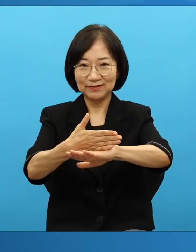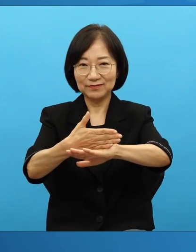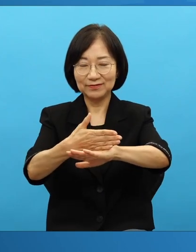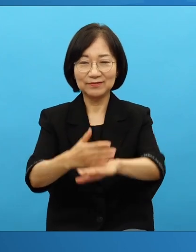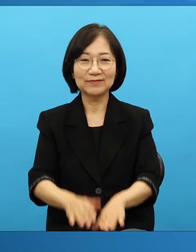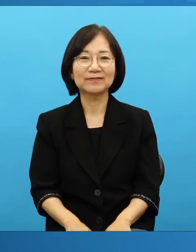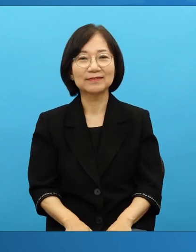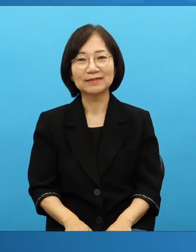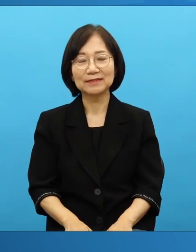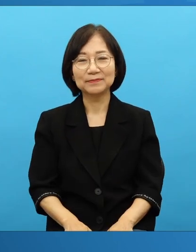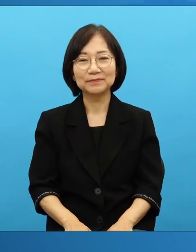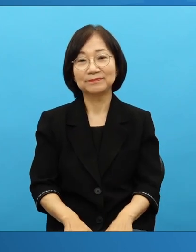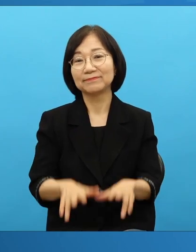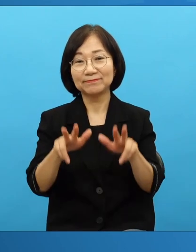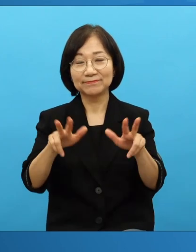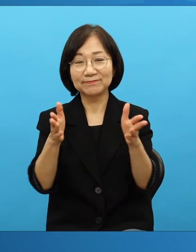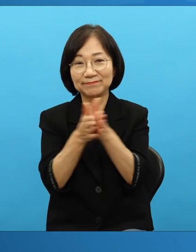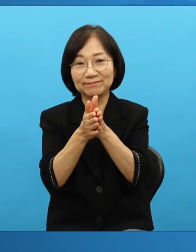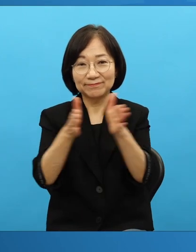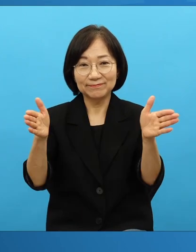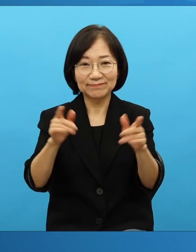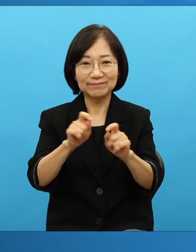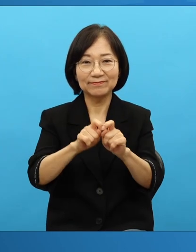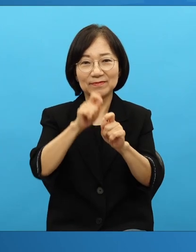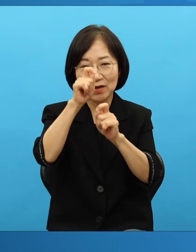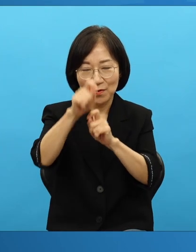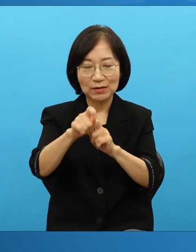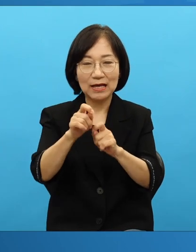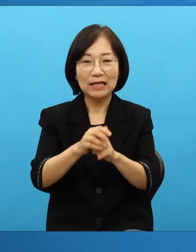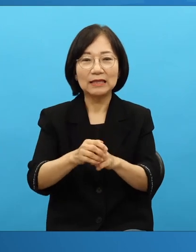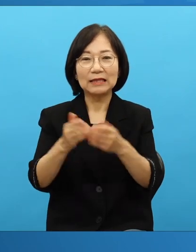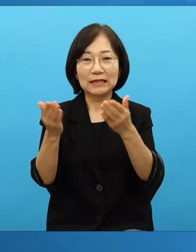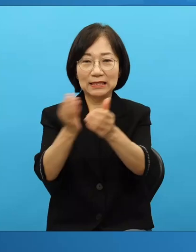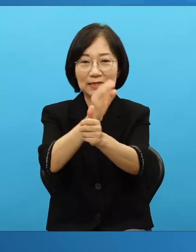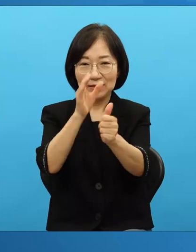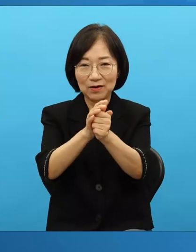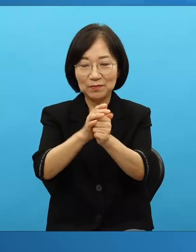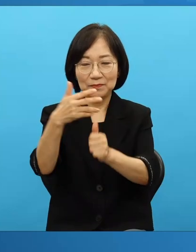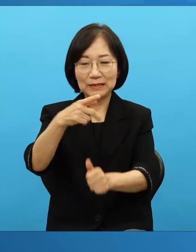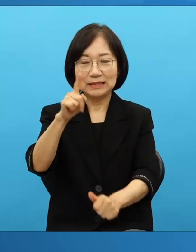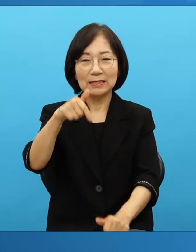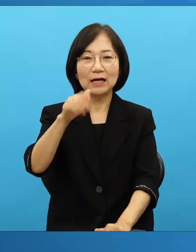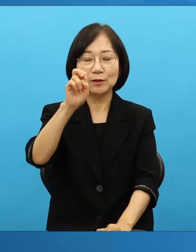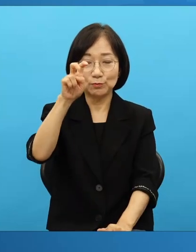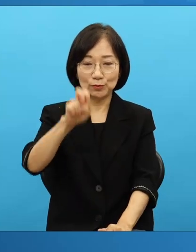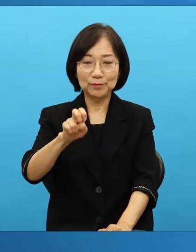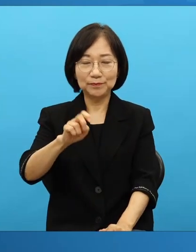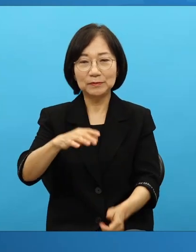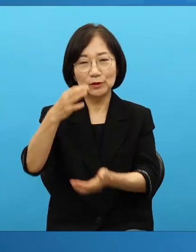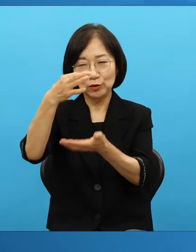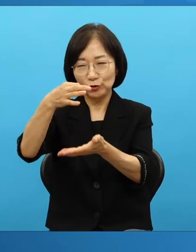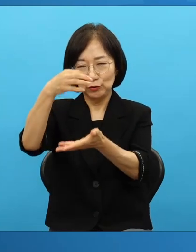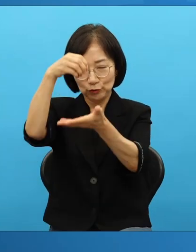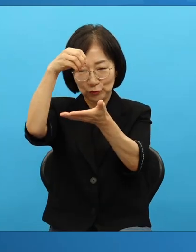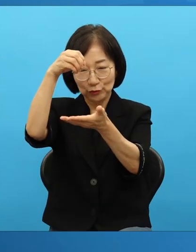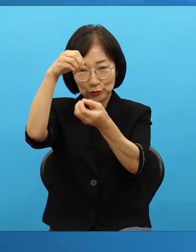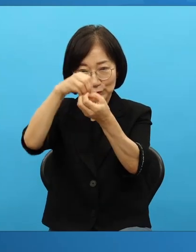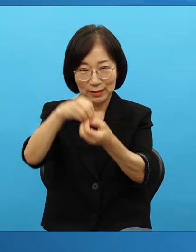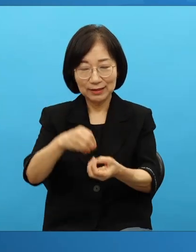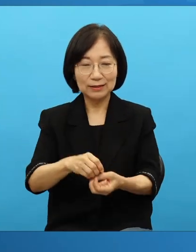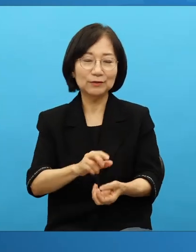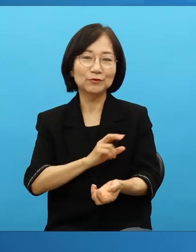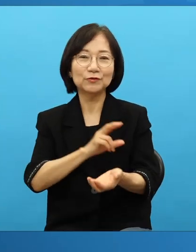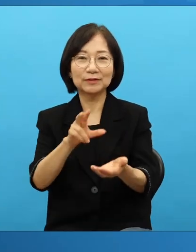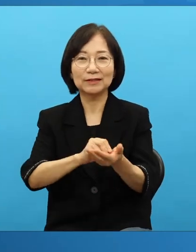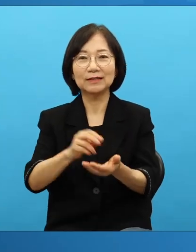자, 지금 시작합니다. 영원한 기업 작품 유산을 주제로 7월 25일 목요일부터 7월 27일 토요일까지 2박 3일 동안